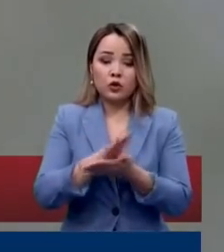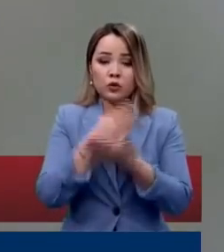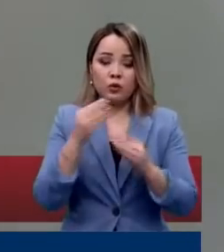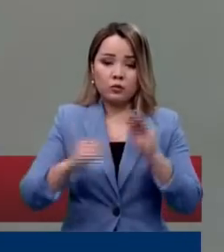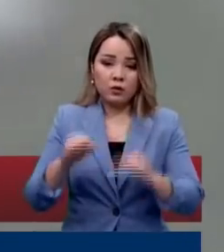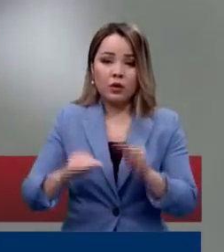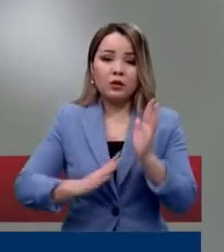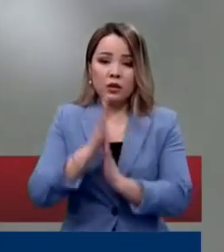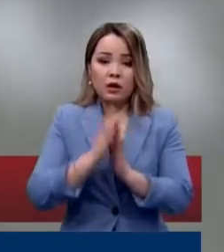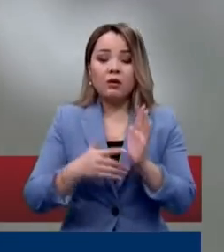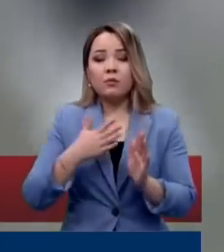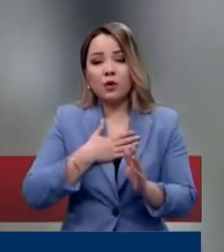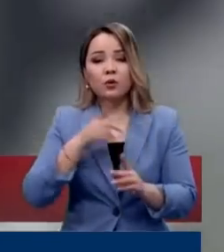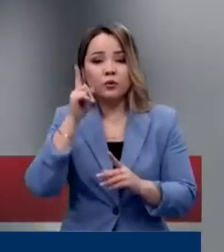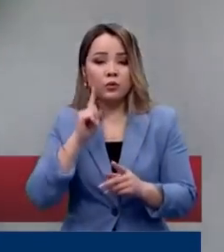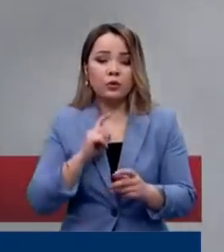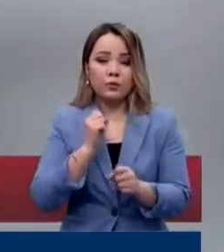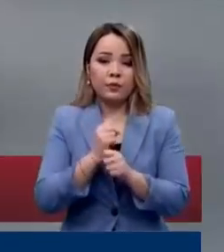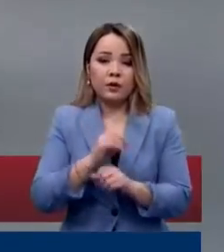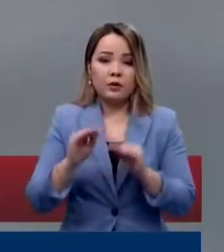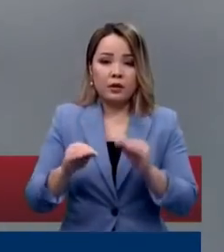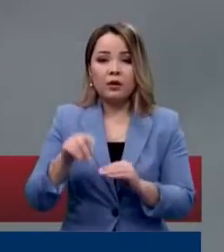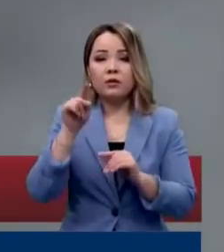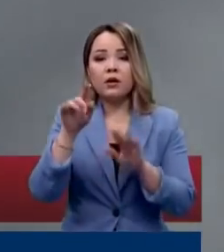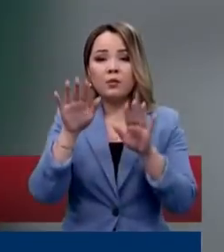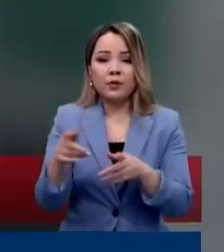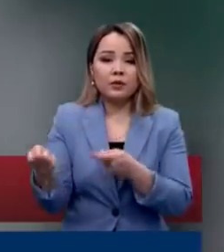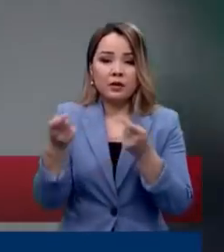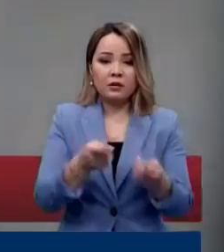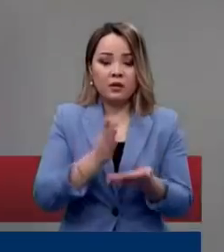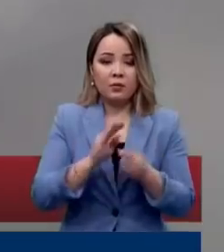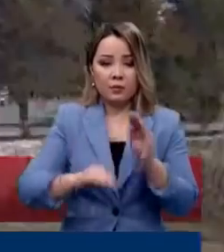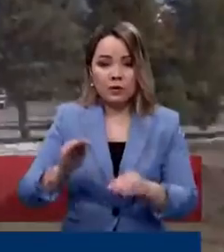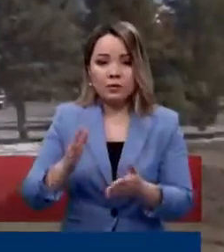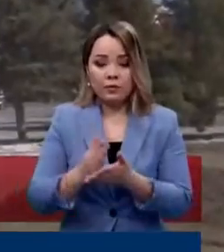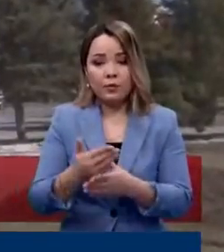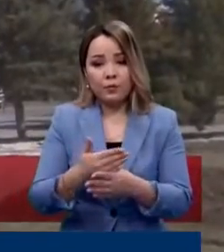Как там алып жатсындар газон? Ано жерден ба?